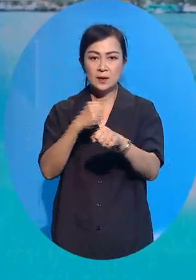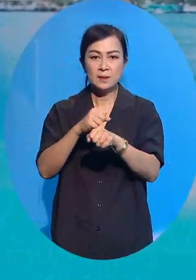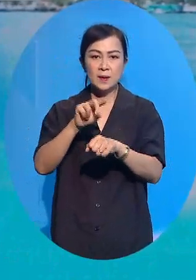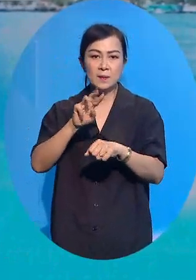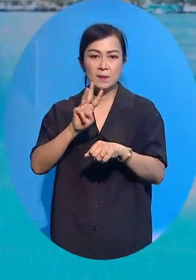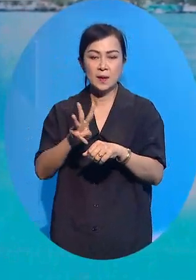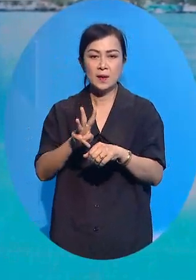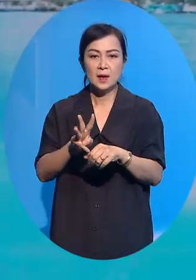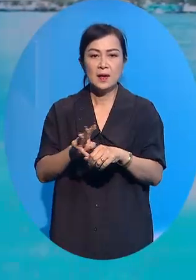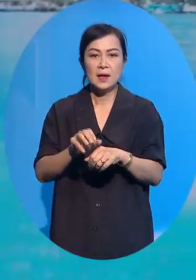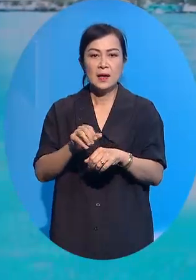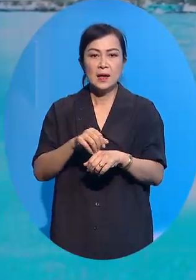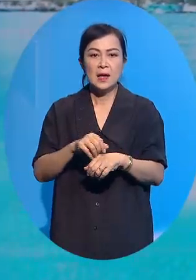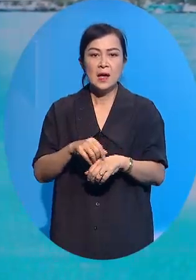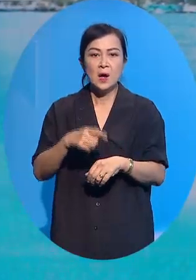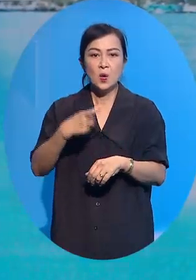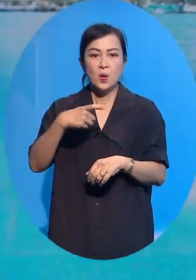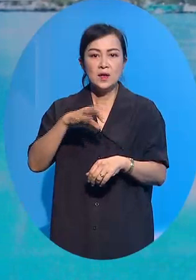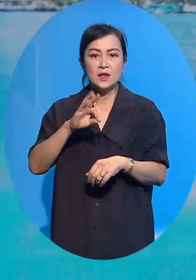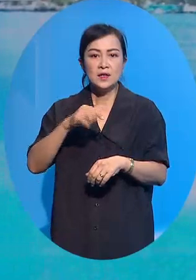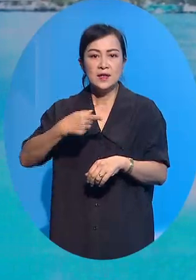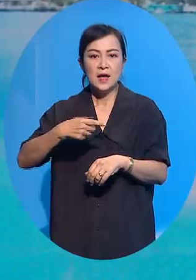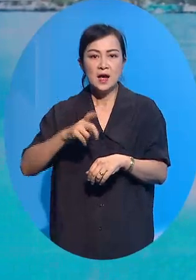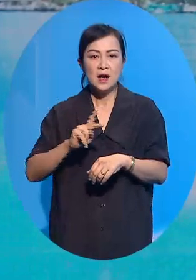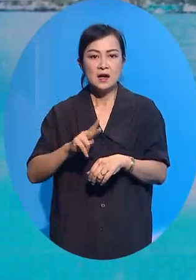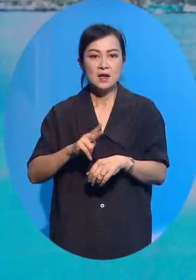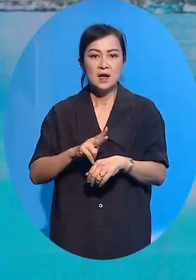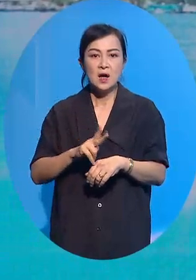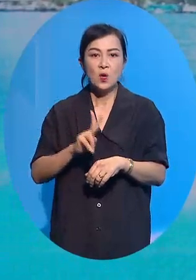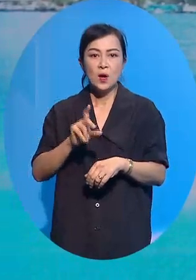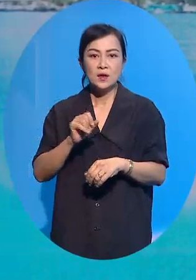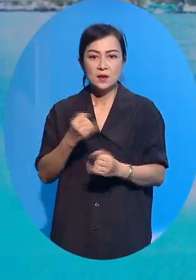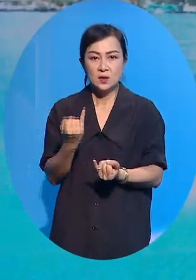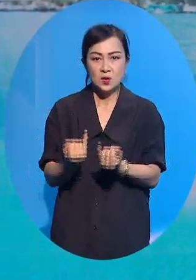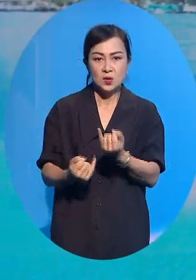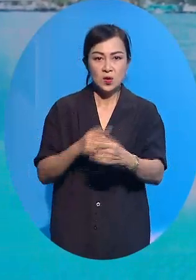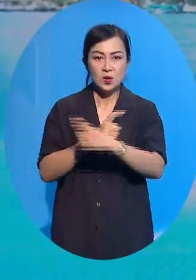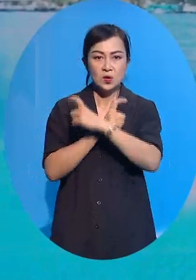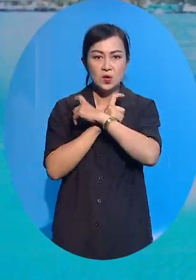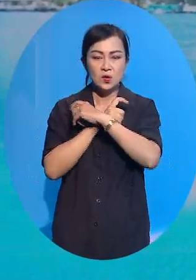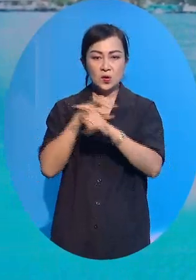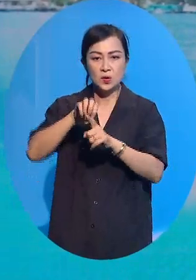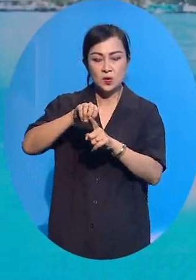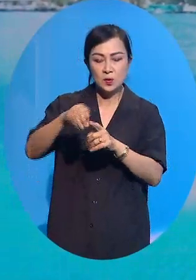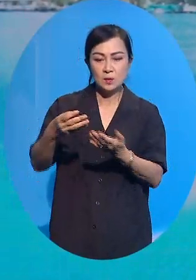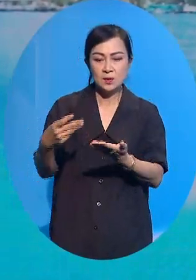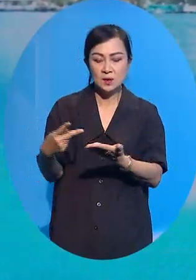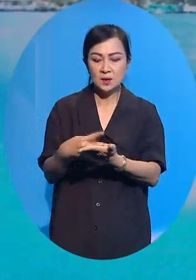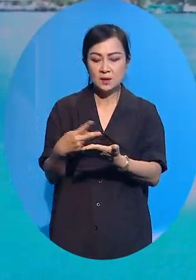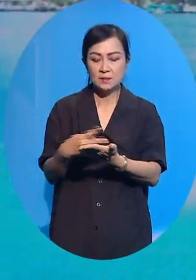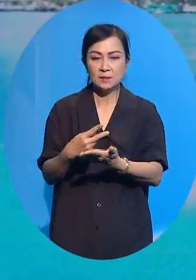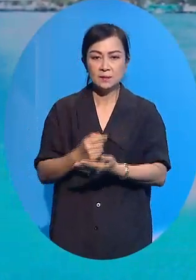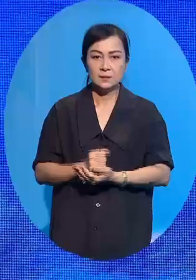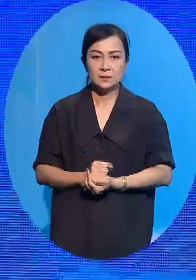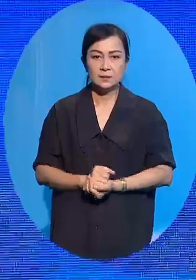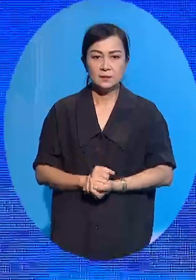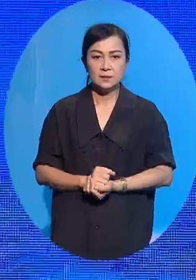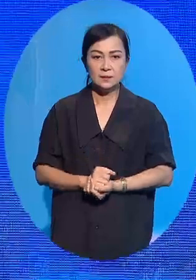2023. Theo đó, Á hậu Quảng Trần Gia Hân, Á vương Hoàng Sơn được chọn làm đại sứ truyền thông cho sự kiện.